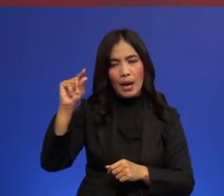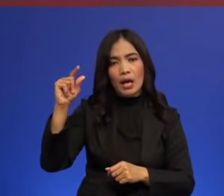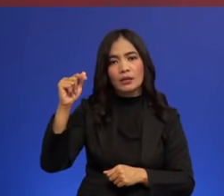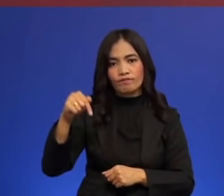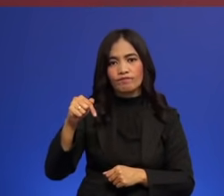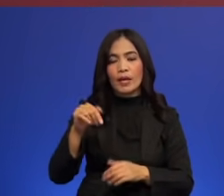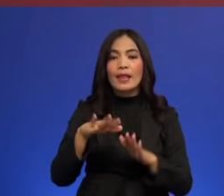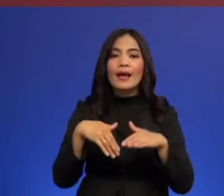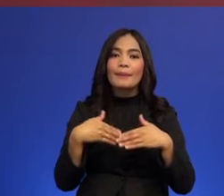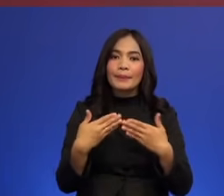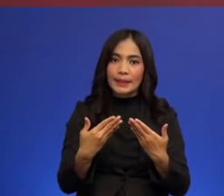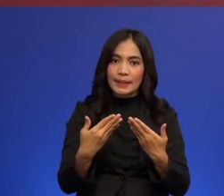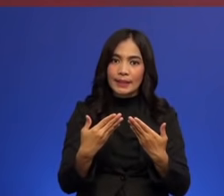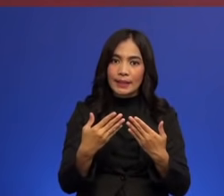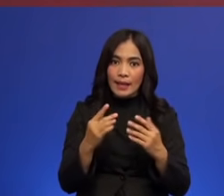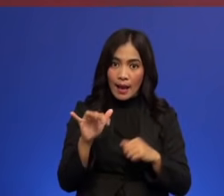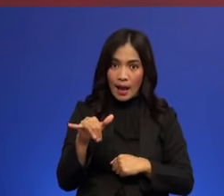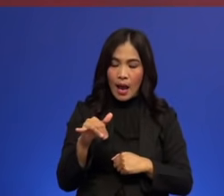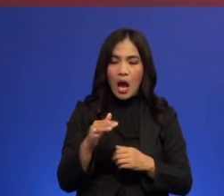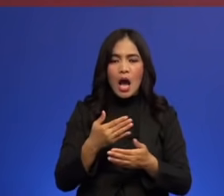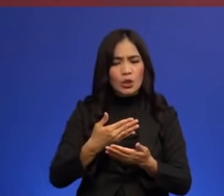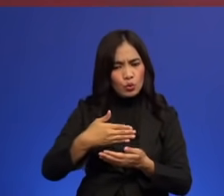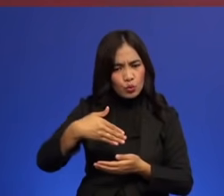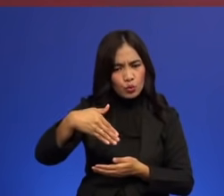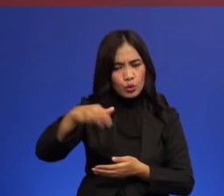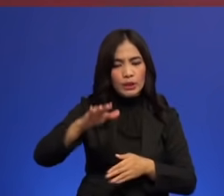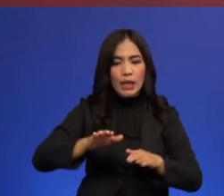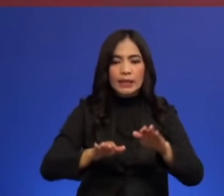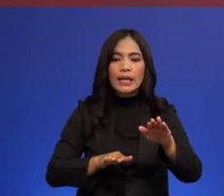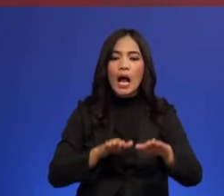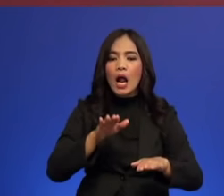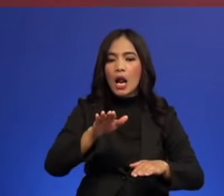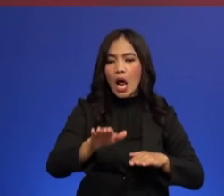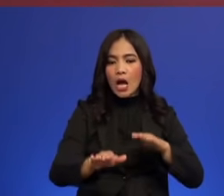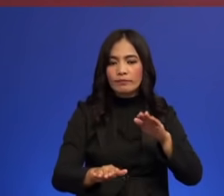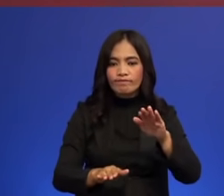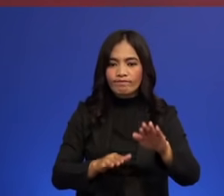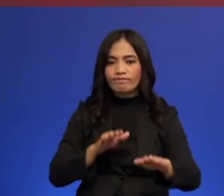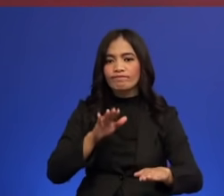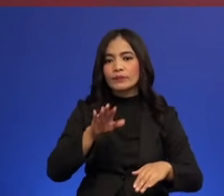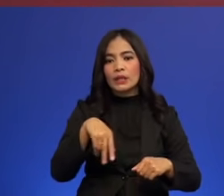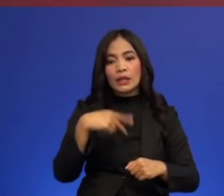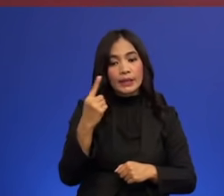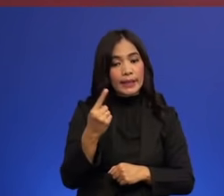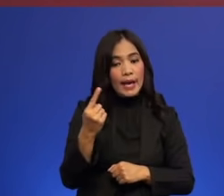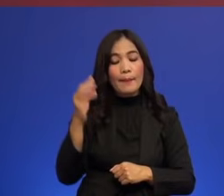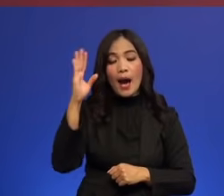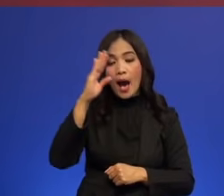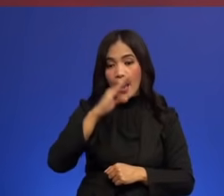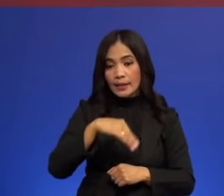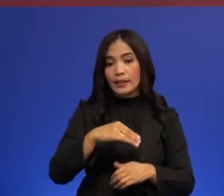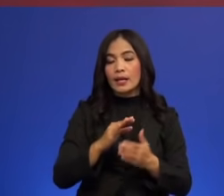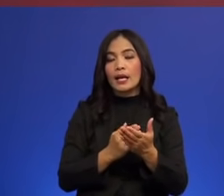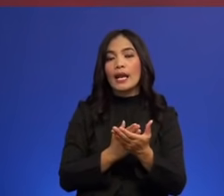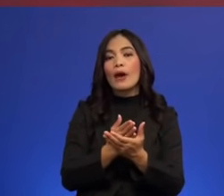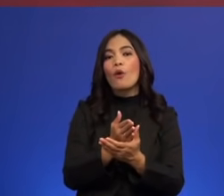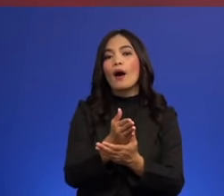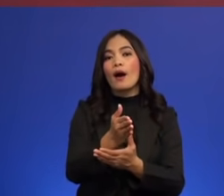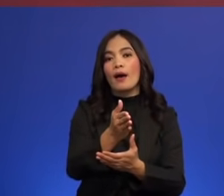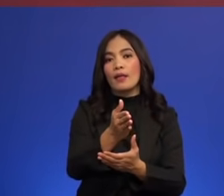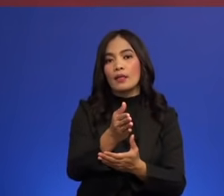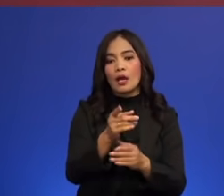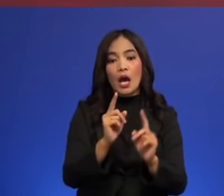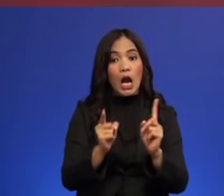Tetapi saudara, kita jalani terus dari hari ke hari, yang penting bisa dilewati. Kalau